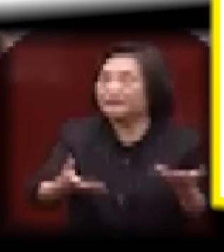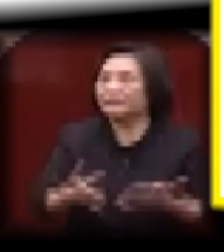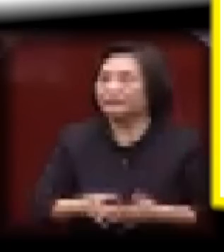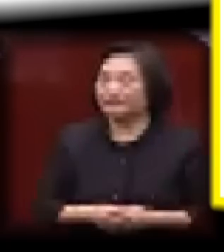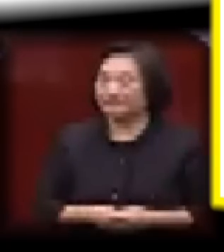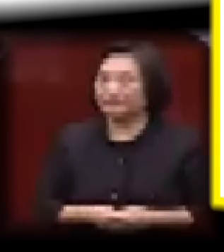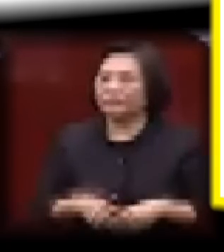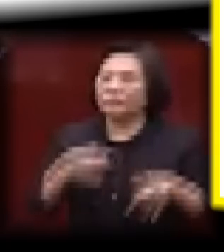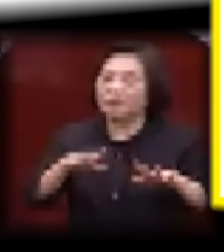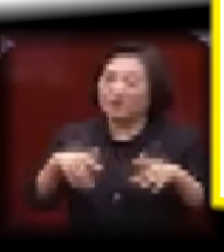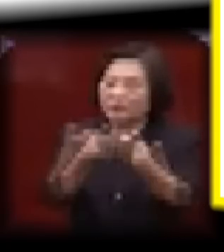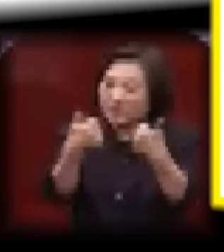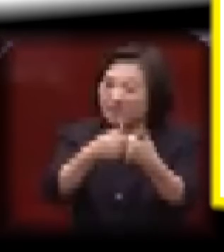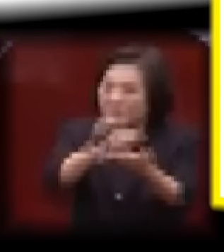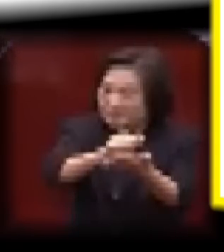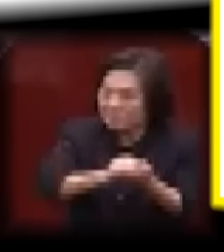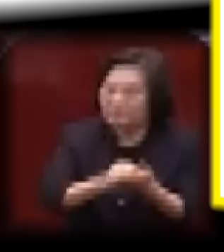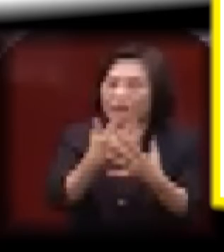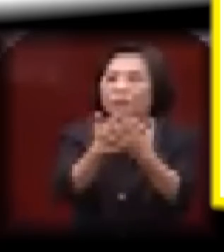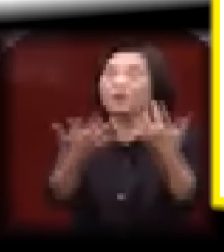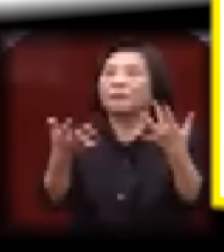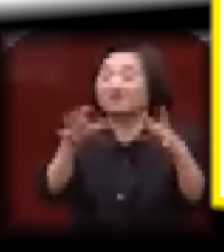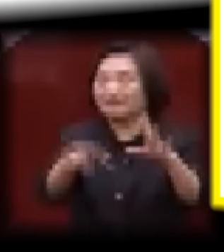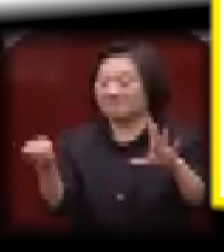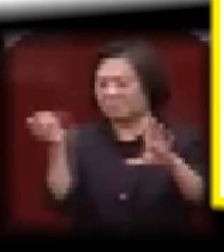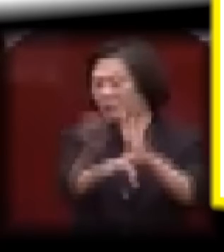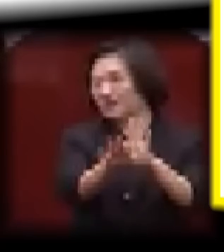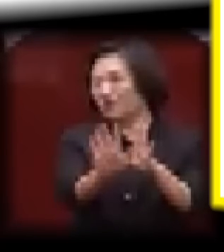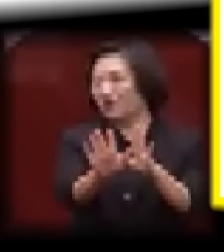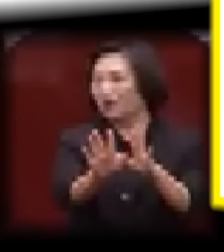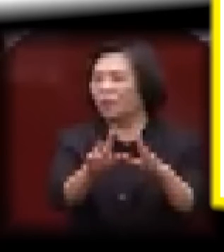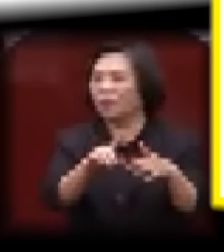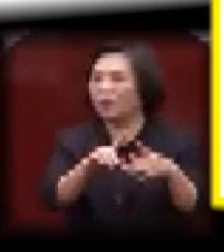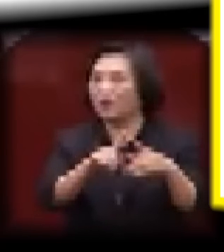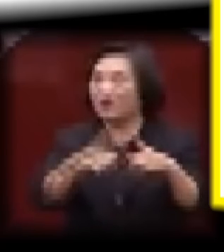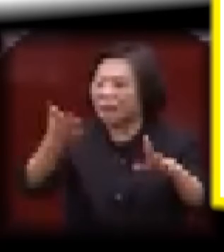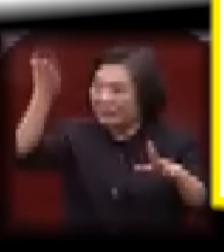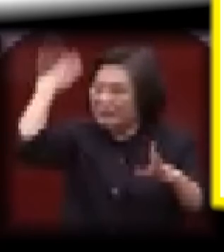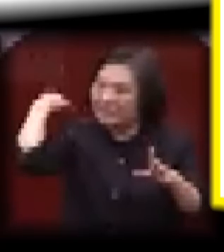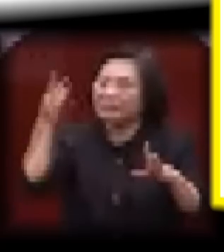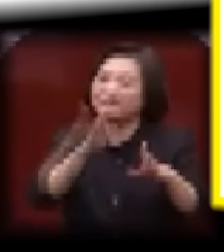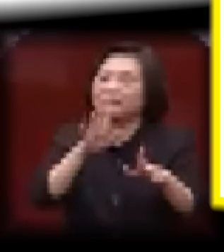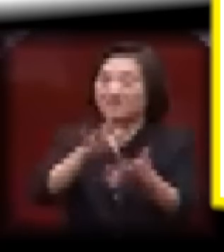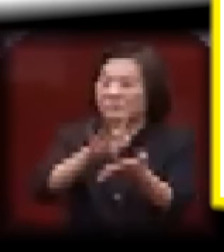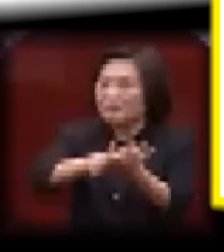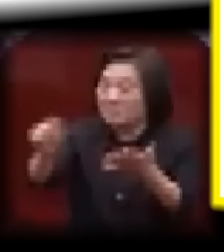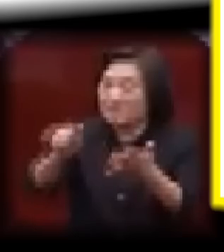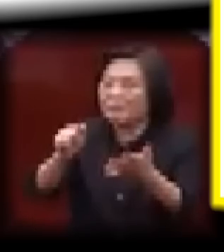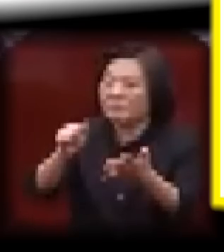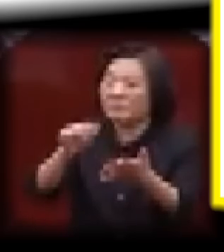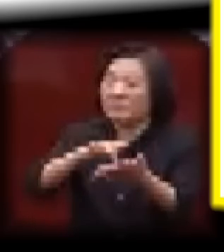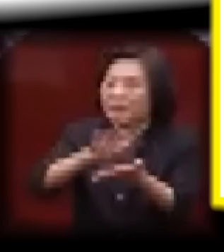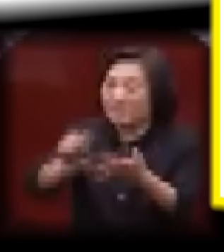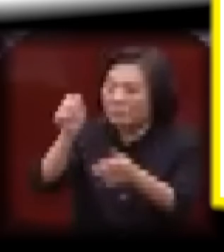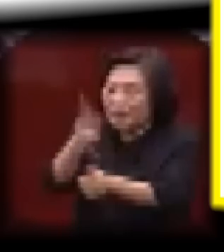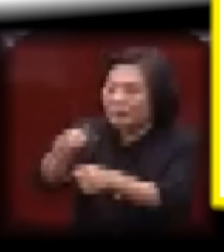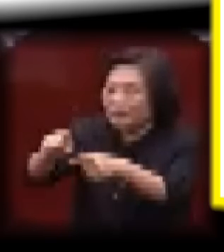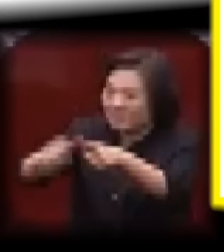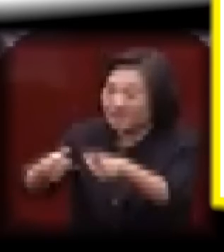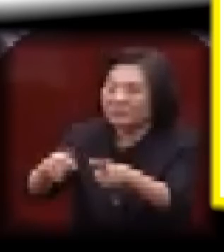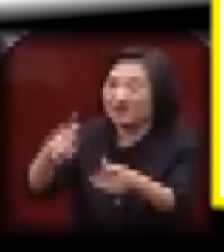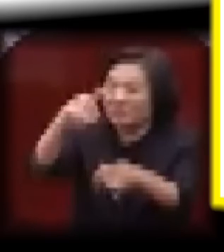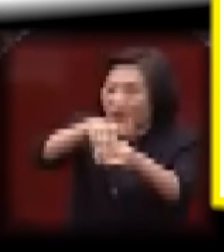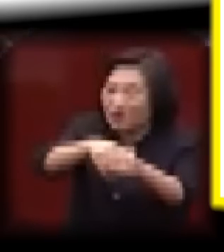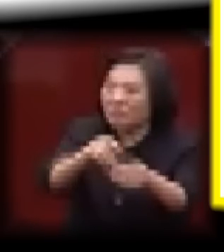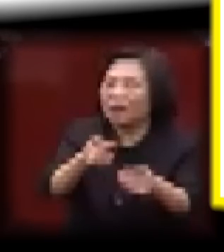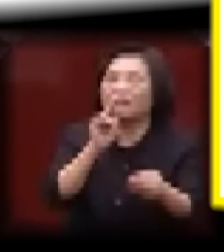的会议记录都放在上面。那比较特别的是，以前是只有投标的厂商才可以发问。我们还特别有设那个